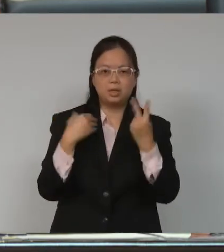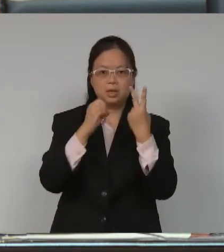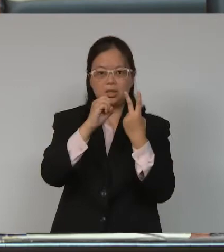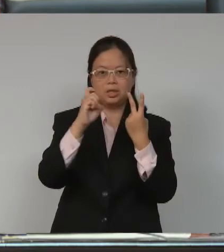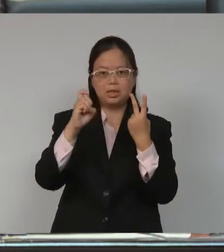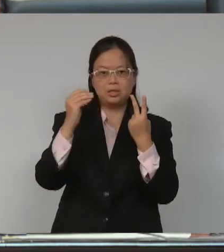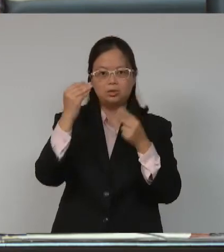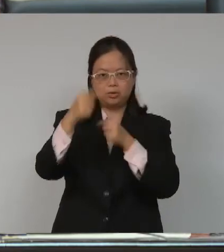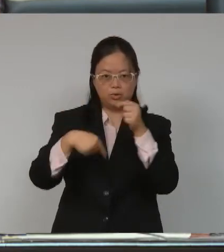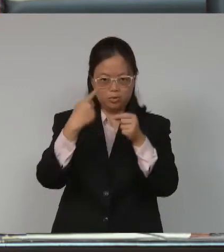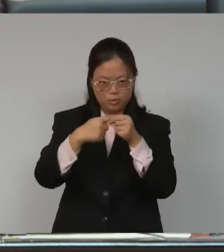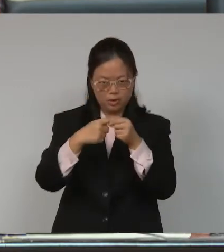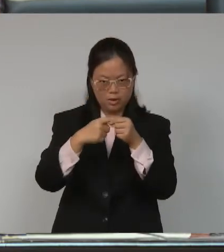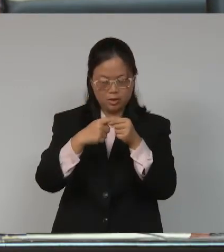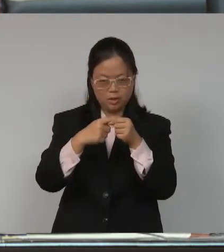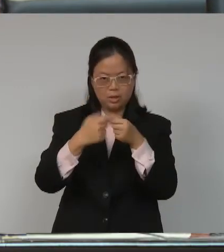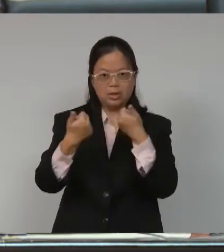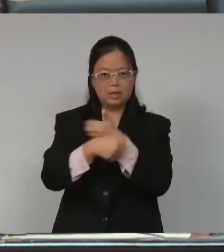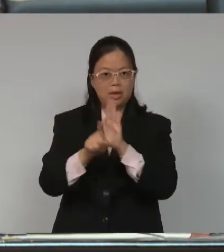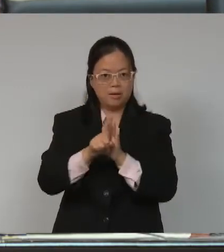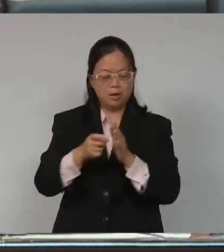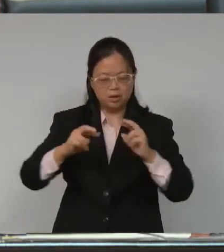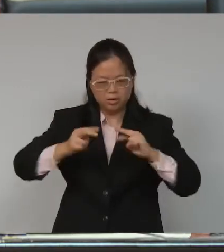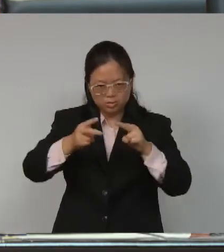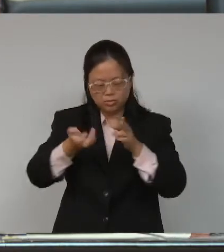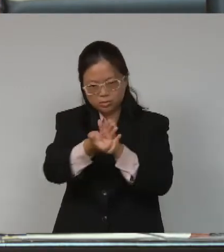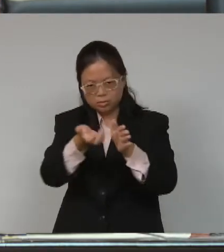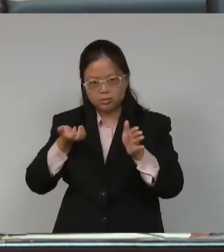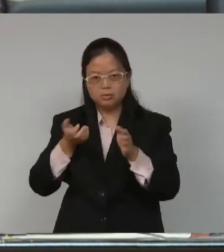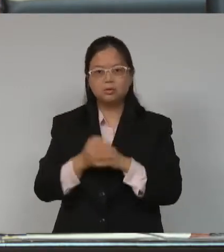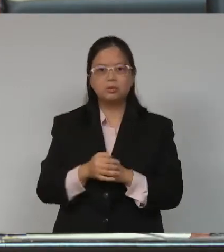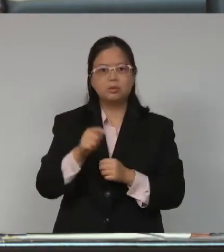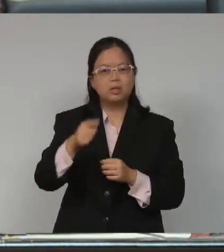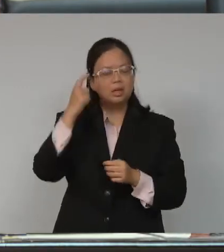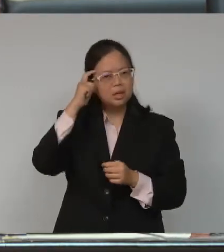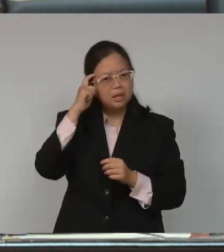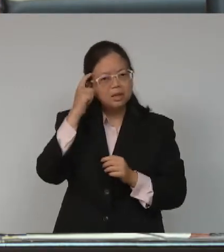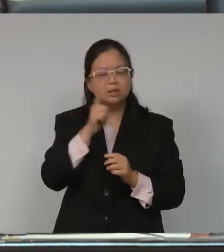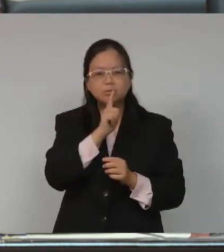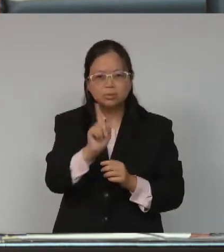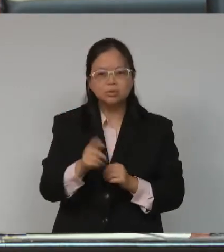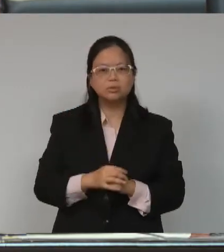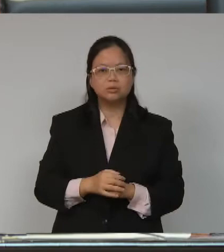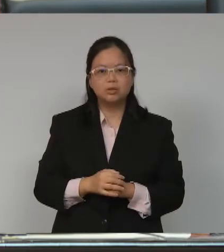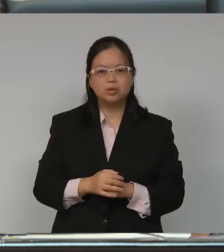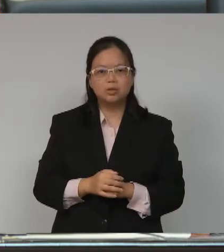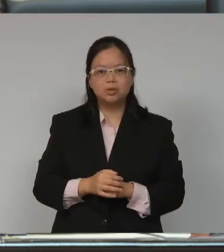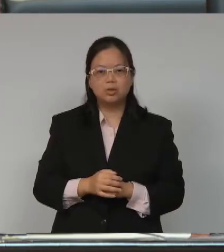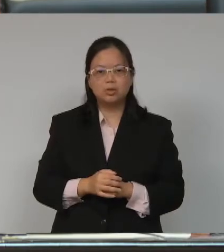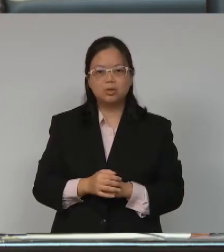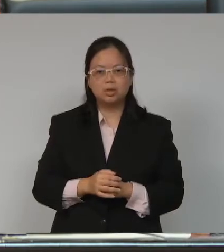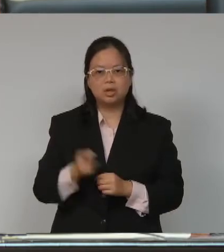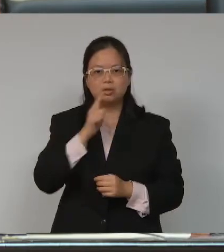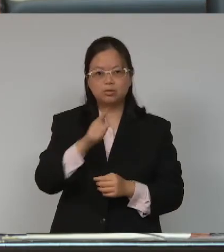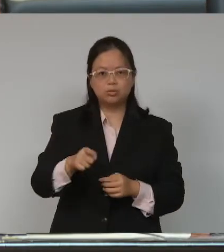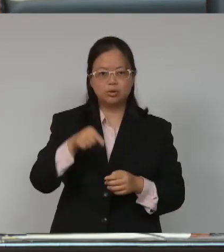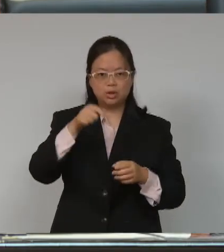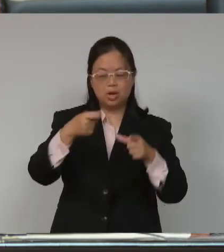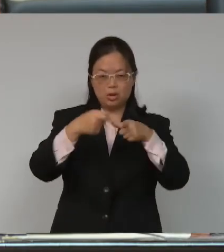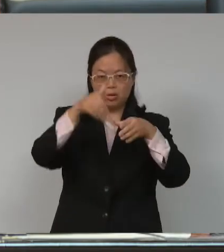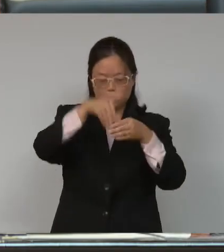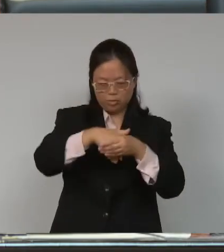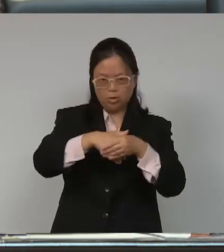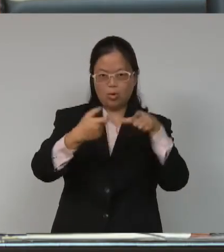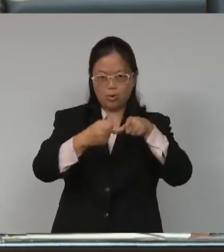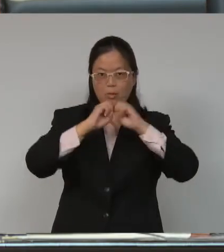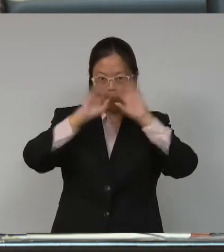票23条修正之前，它的一个用法是说，只说公民投票主管机关在公民投票案公告成立后，公告